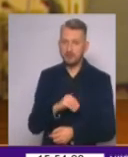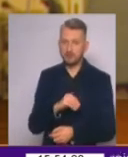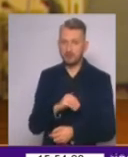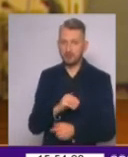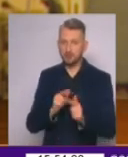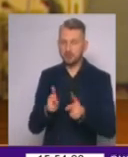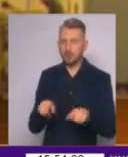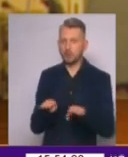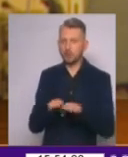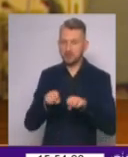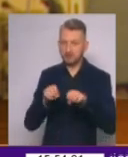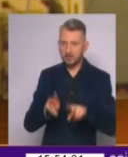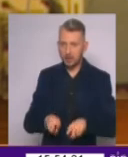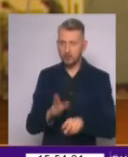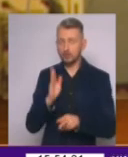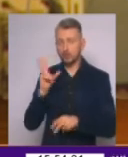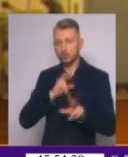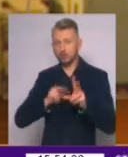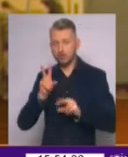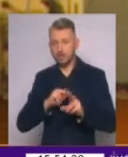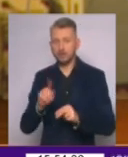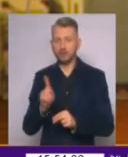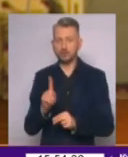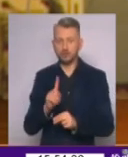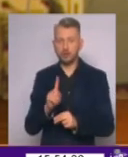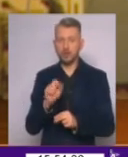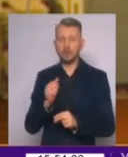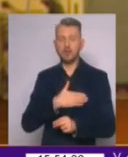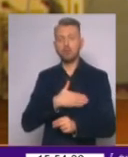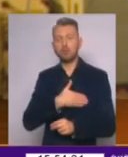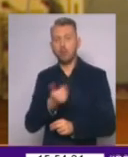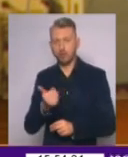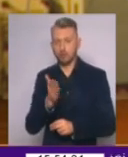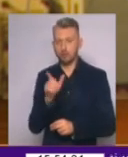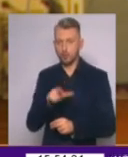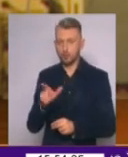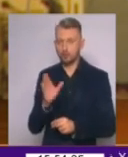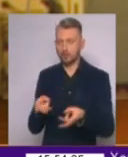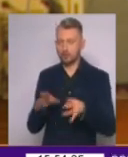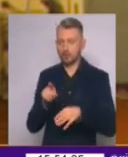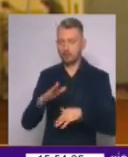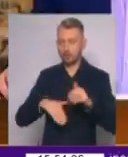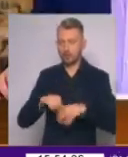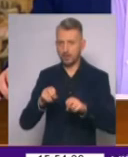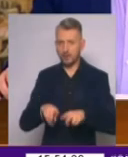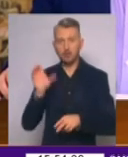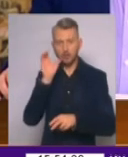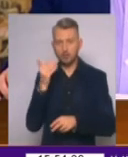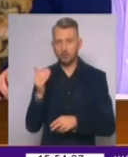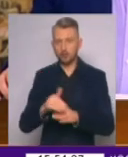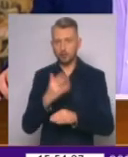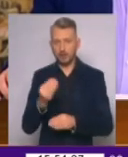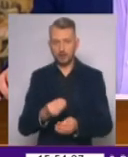подібні спеціальності. Ну, і будемо сподіватися, звичайно, що за покликом так само будуть люди залишатися в цій професії. Вас слухаємо, добрий